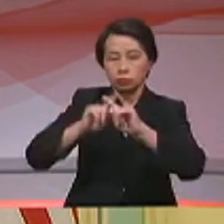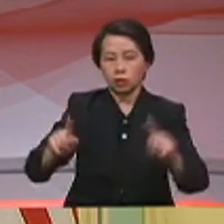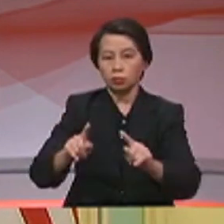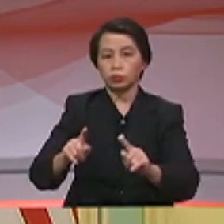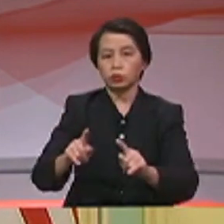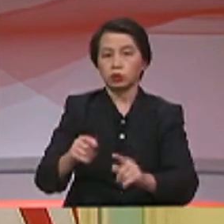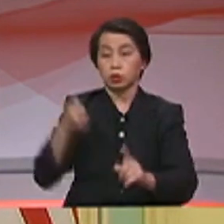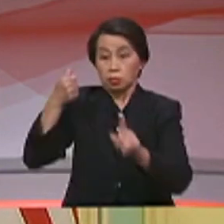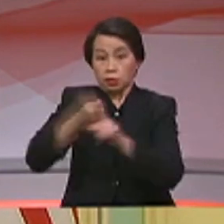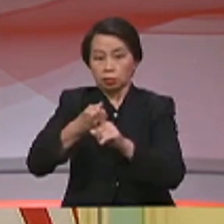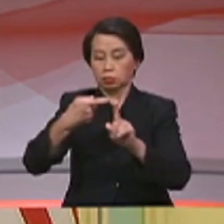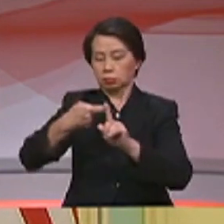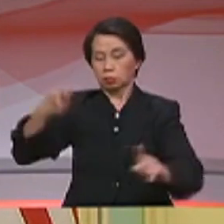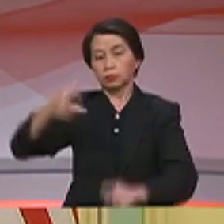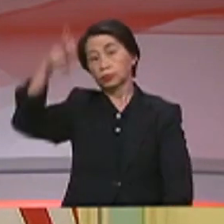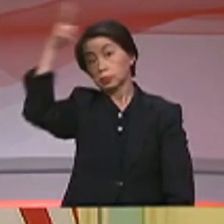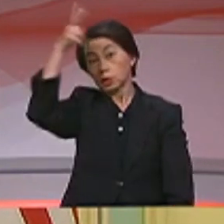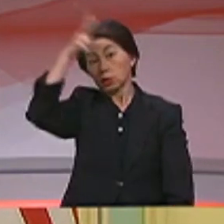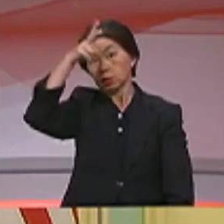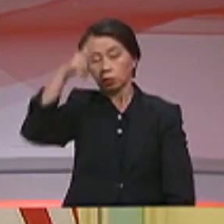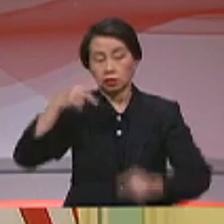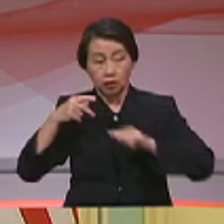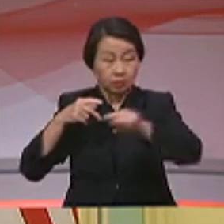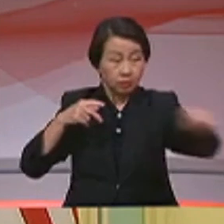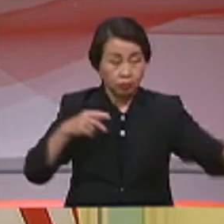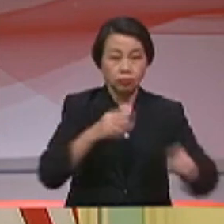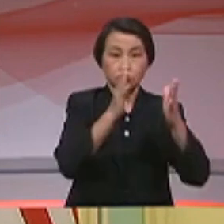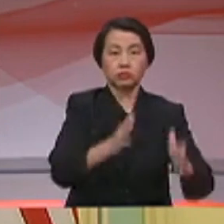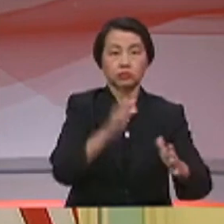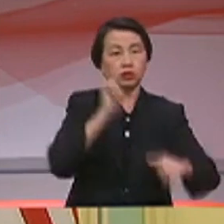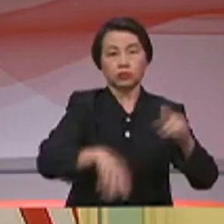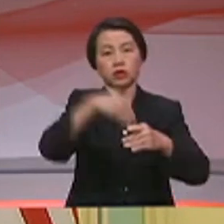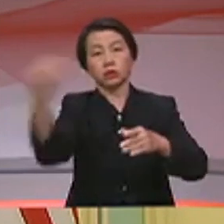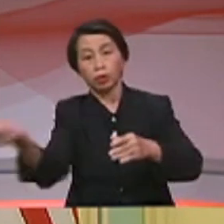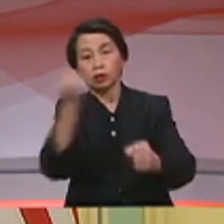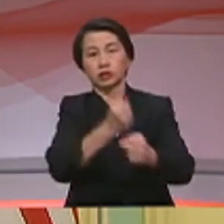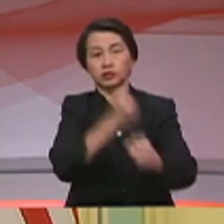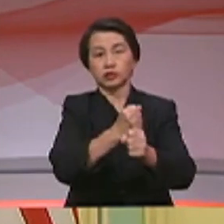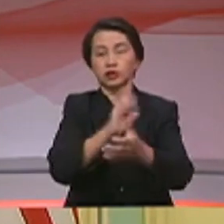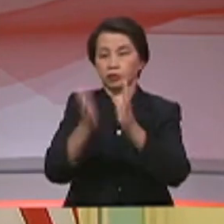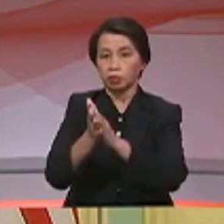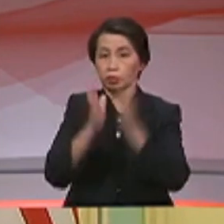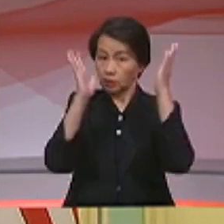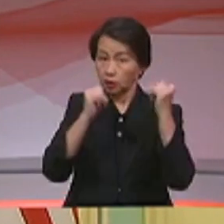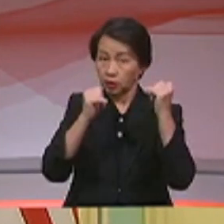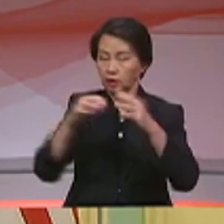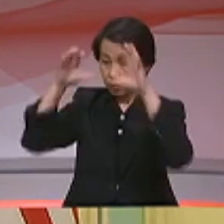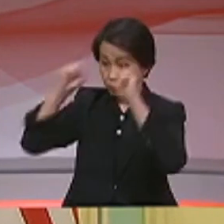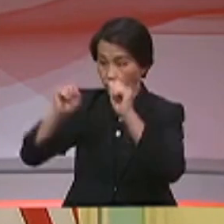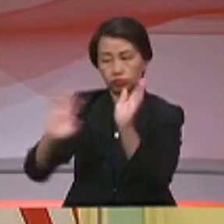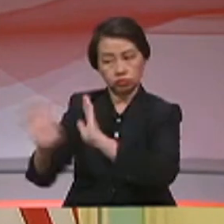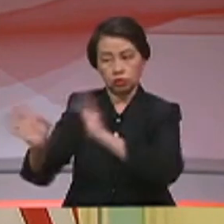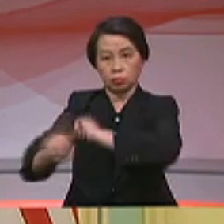yang dikeluarkan oleh kerajaan yang menyebabkan mereka tidak bekerja. Jadi saya harap tidak ada